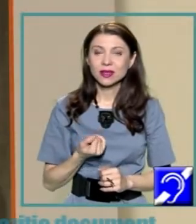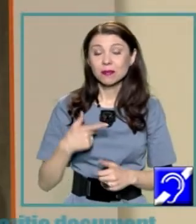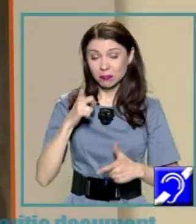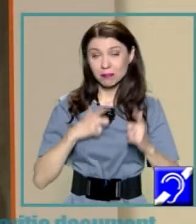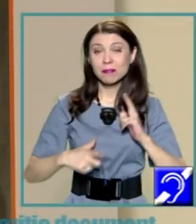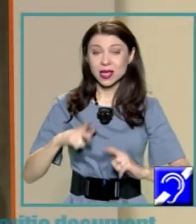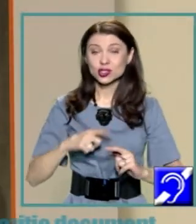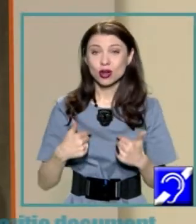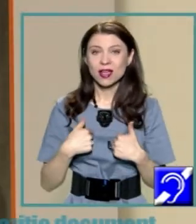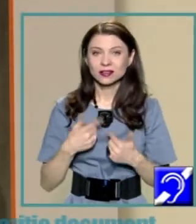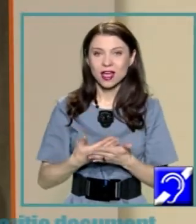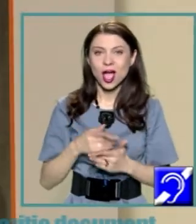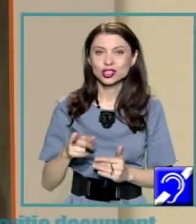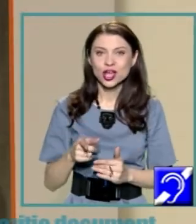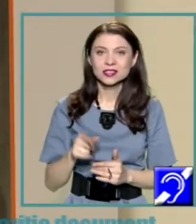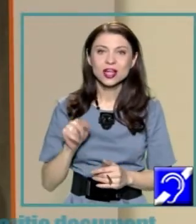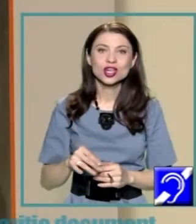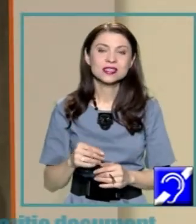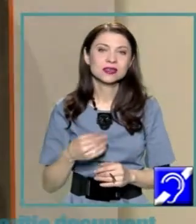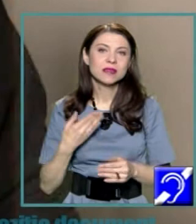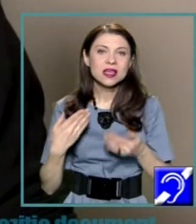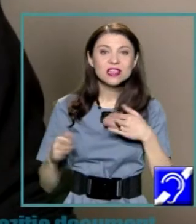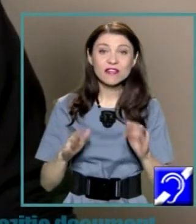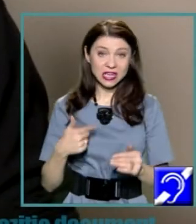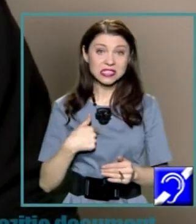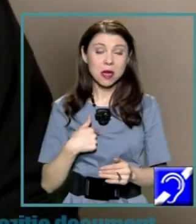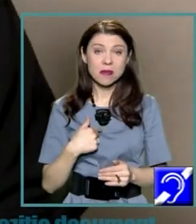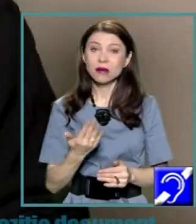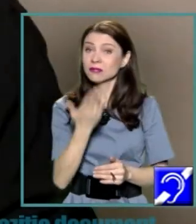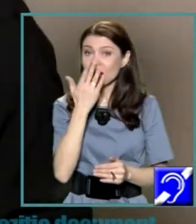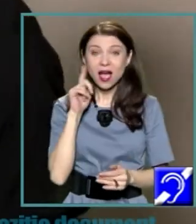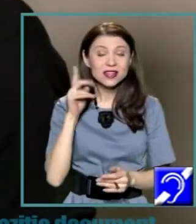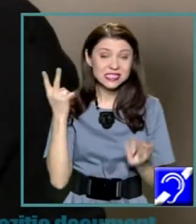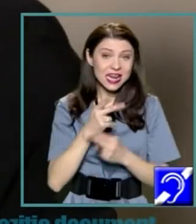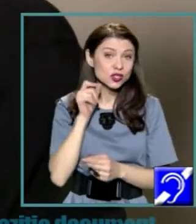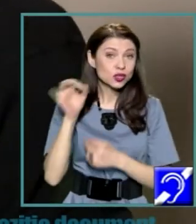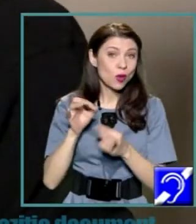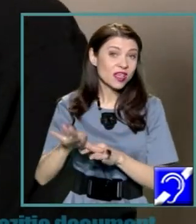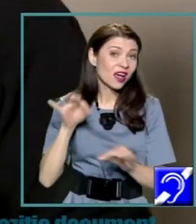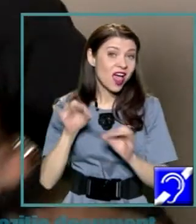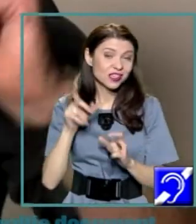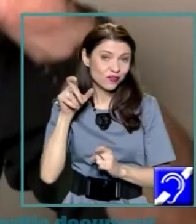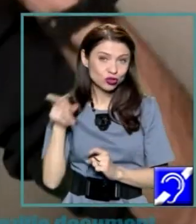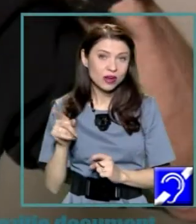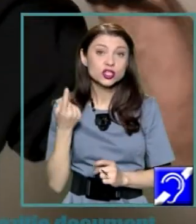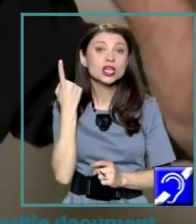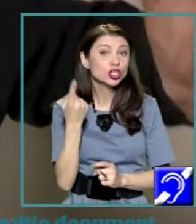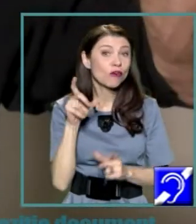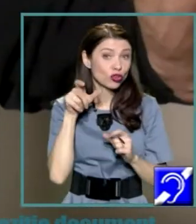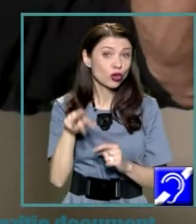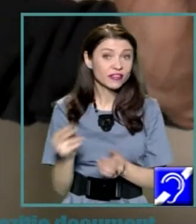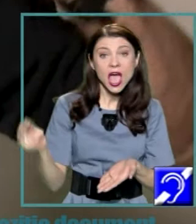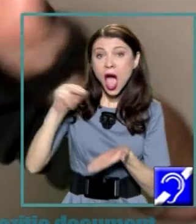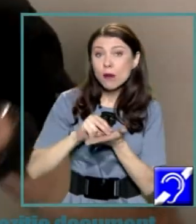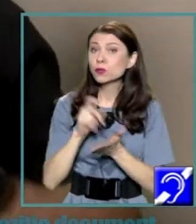m-a pasionat acest lucru. Deci această tripolaritate a mea a prins-o foarte bine Irina și pe una din fotografii a pus în